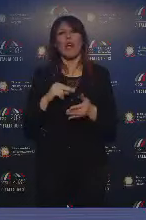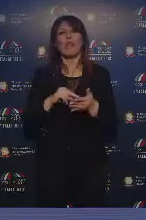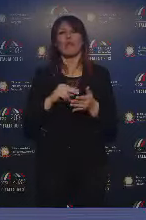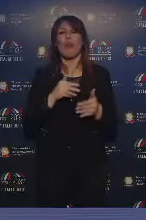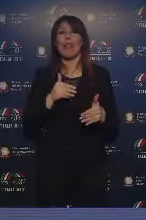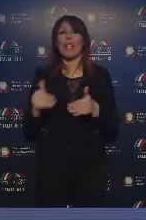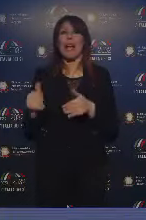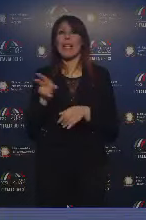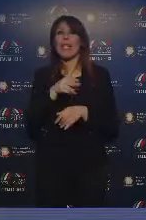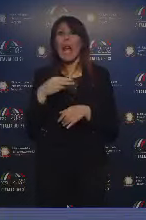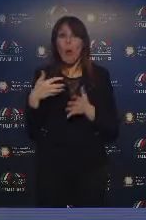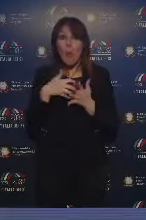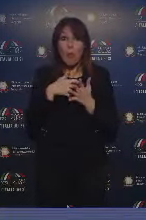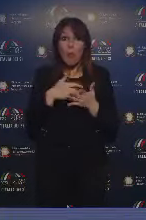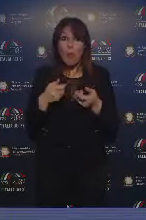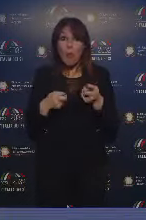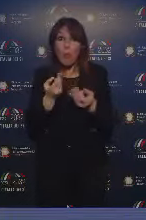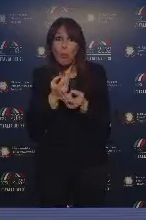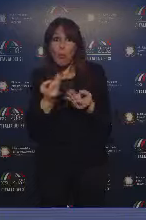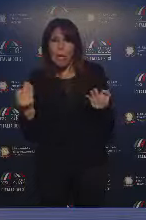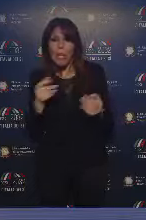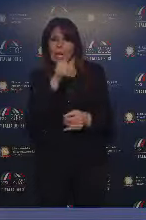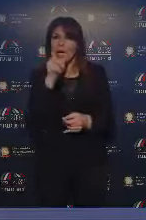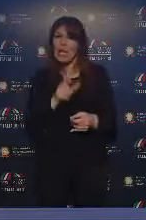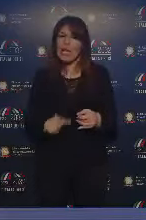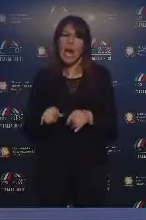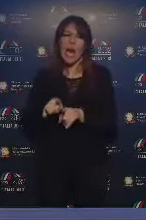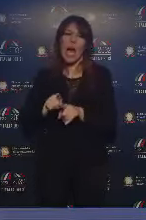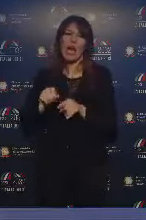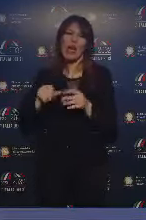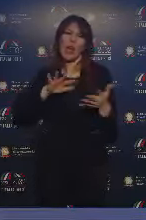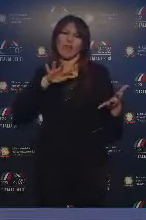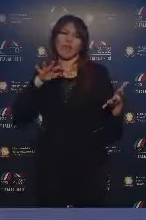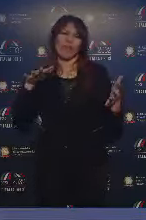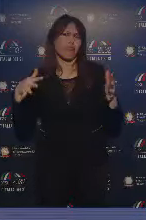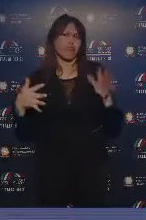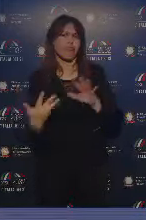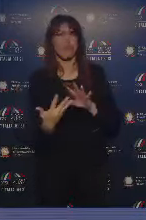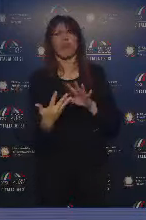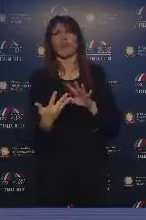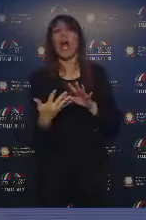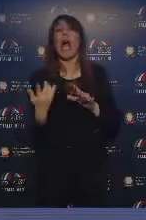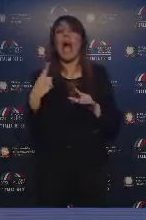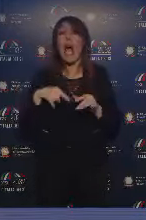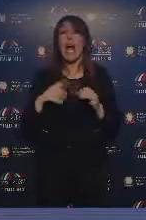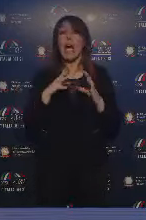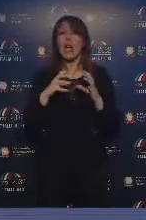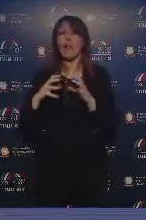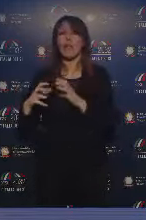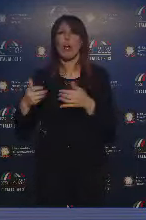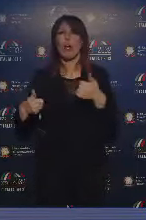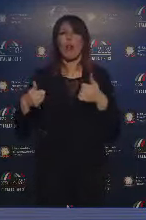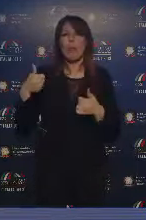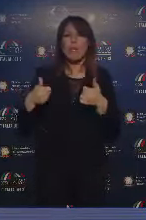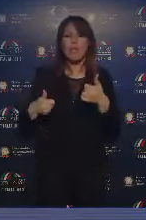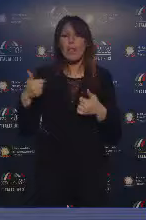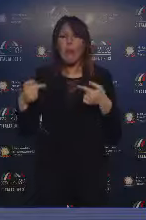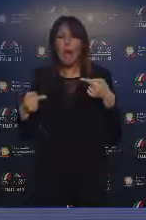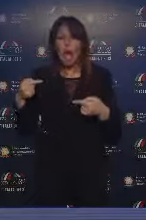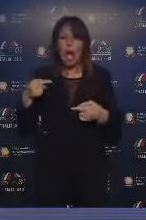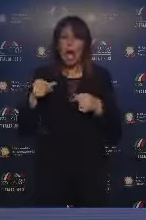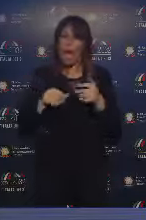L'Italia cambia da così a così anche la competitività industriale cambia da così a così van bene le